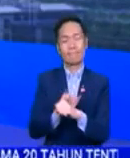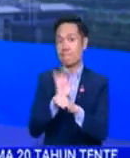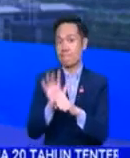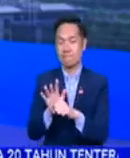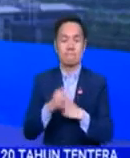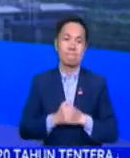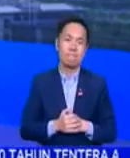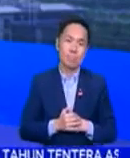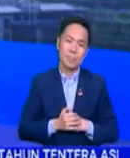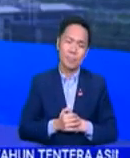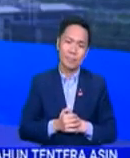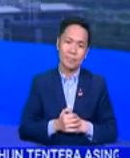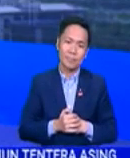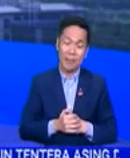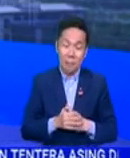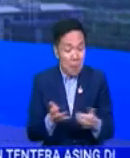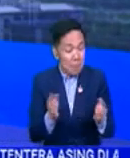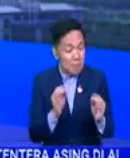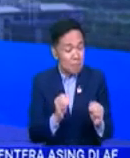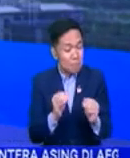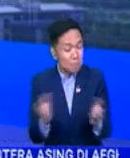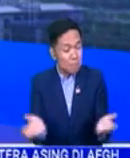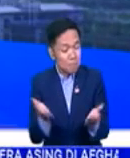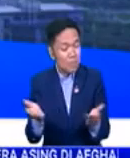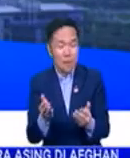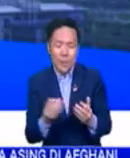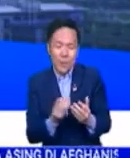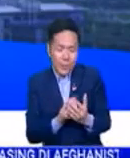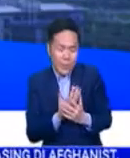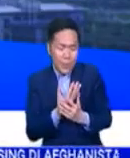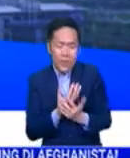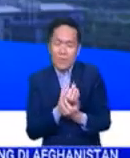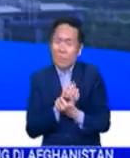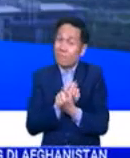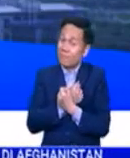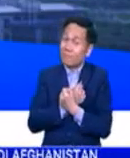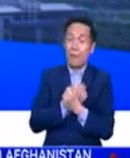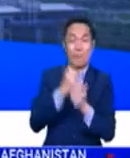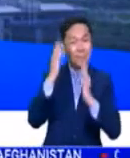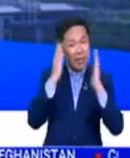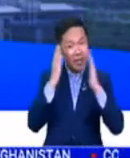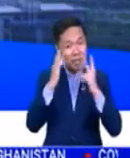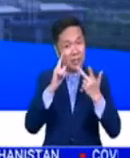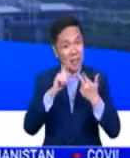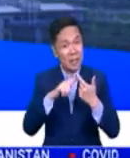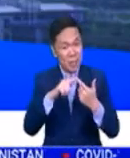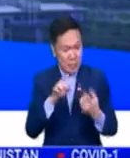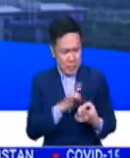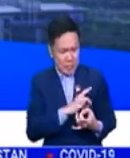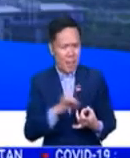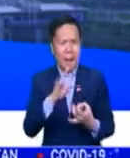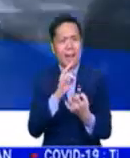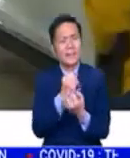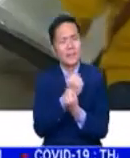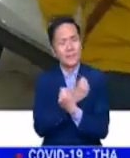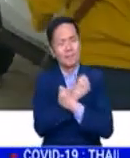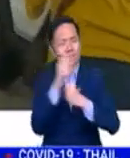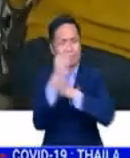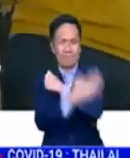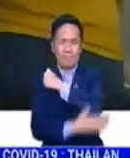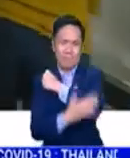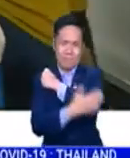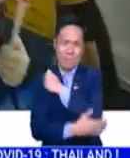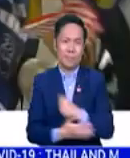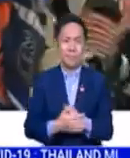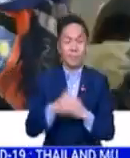COVID-19. Ia bagi menyemai rasa cintakan negara dan meningkatkan semangat patriotik. Kira-kira